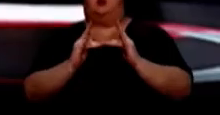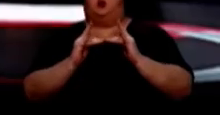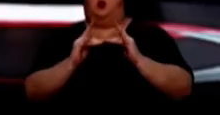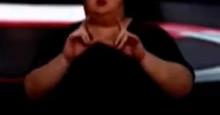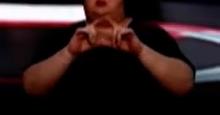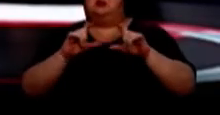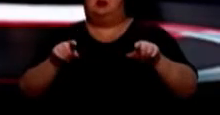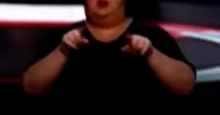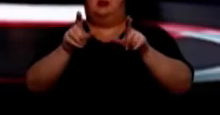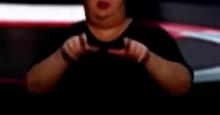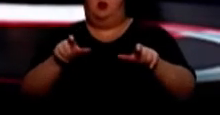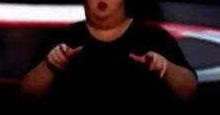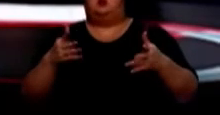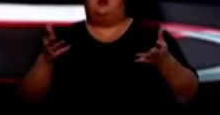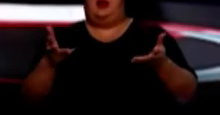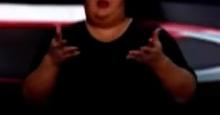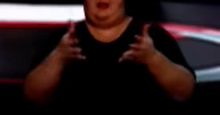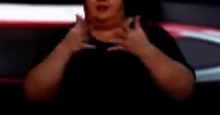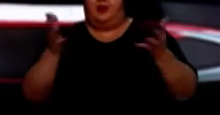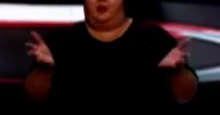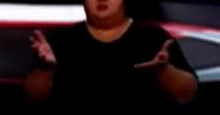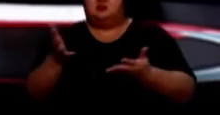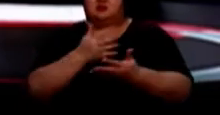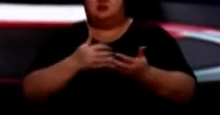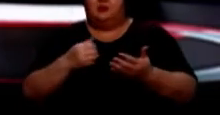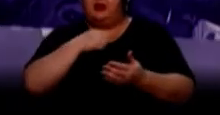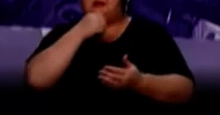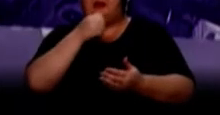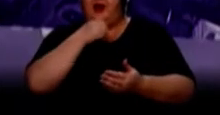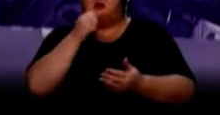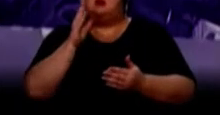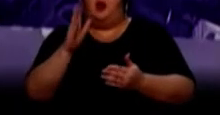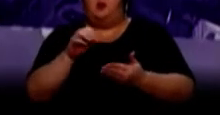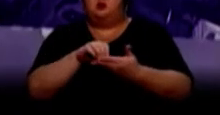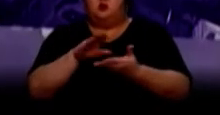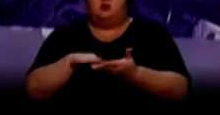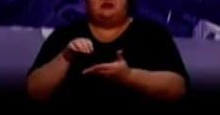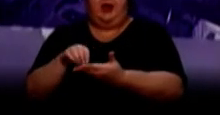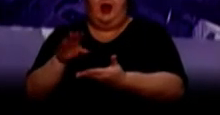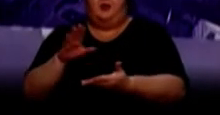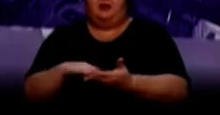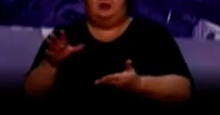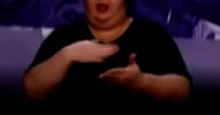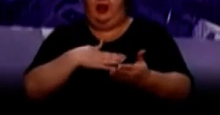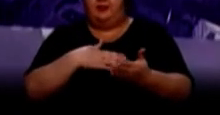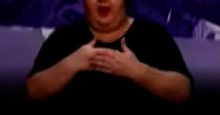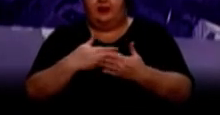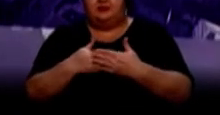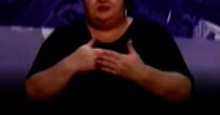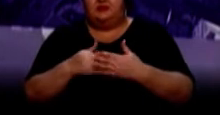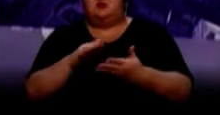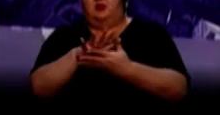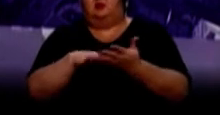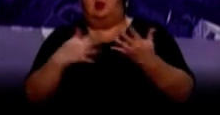які найбільше зібрали, ці студенти? Так. Старости, вони будуть якби записувати усіх найактивніших і потім